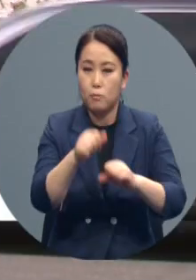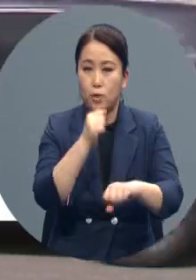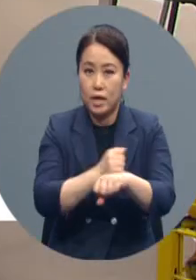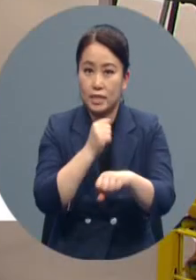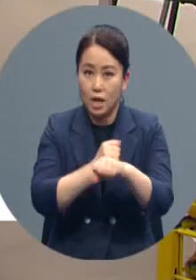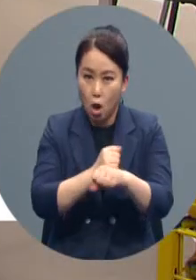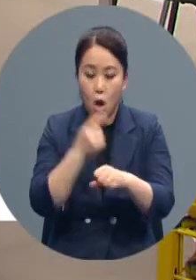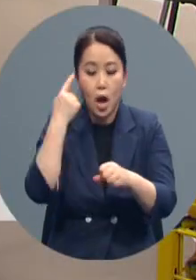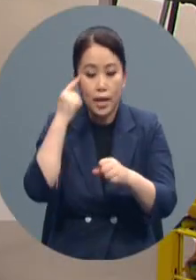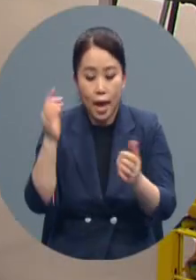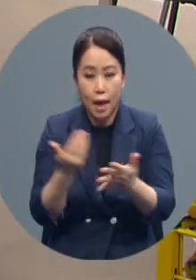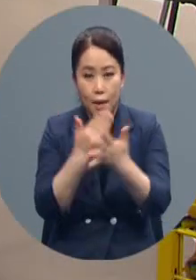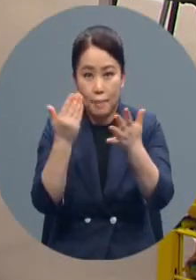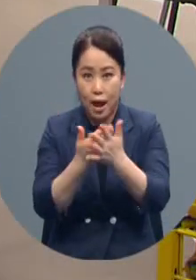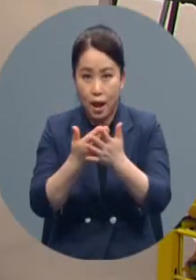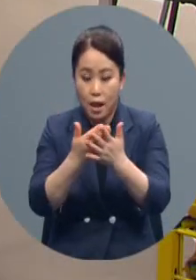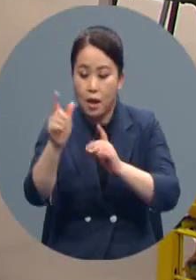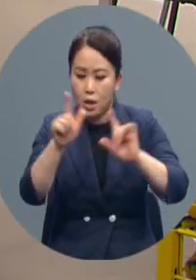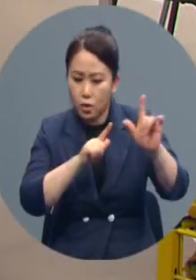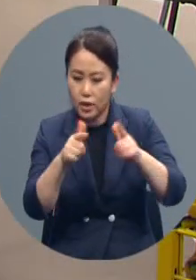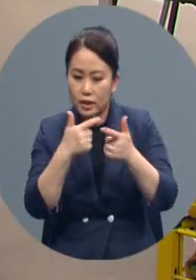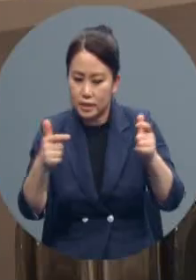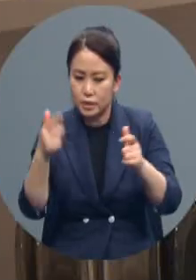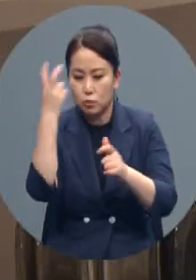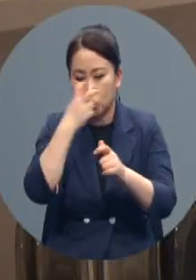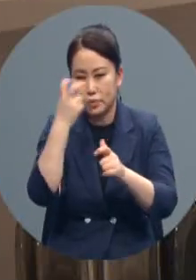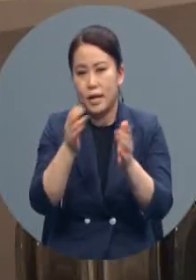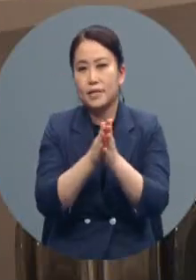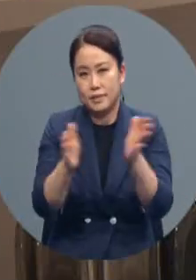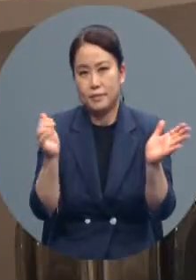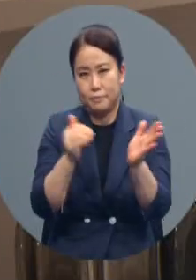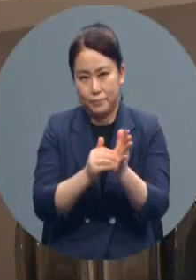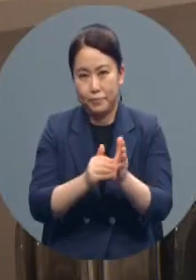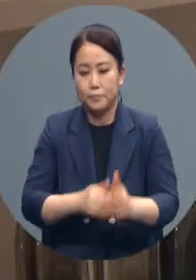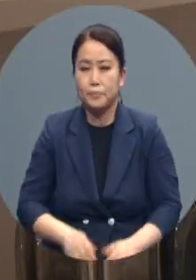개발 현황 등에 대한 살일 조사를 실시한 것으로 전해졌습니다